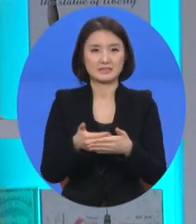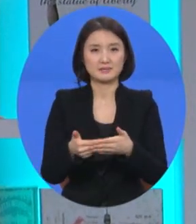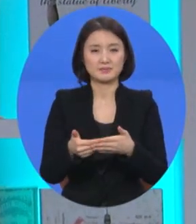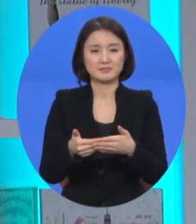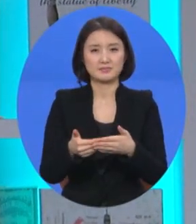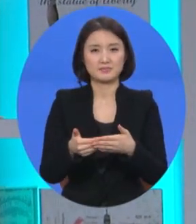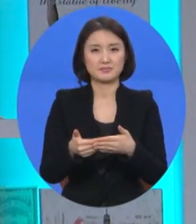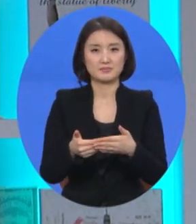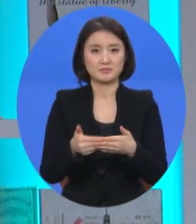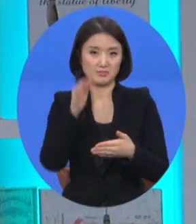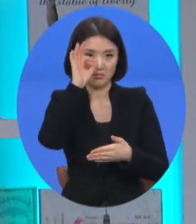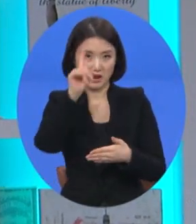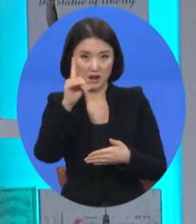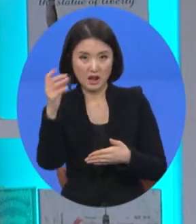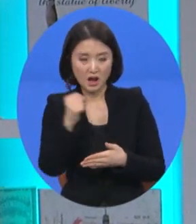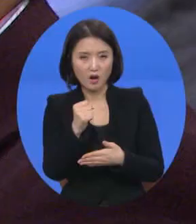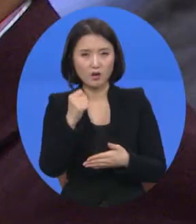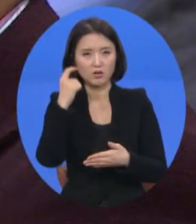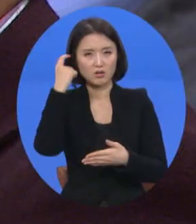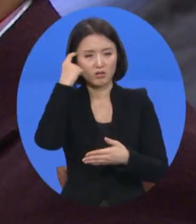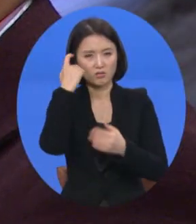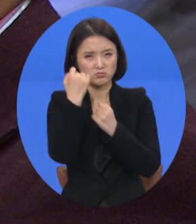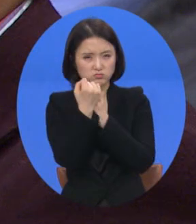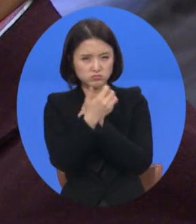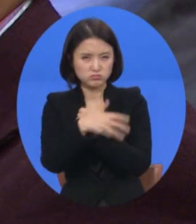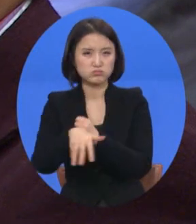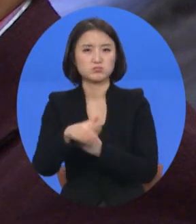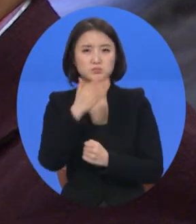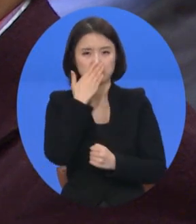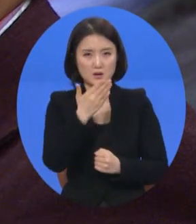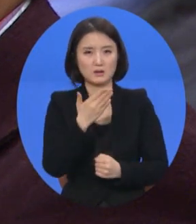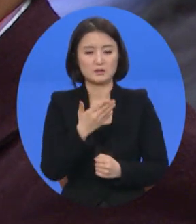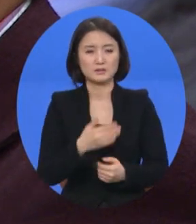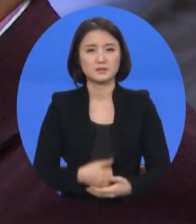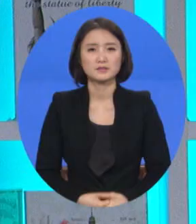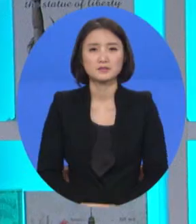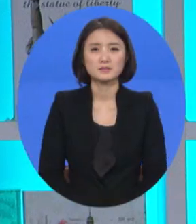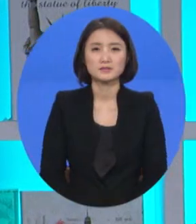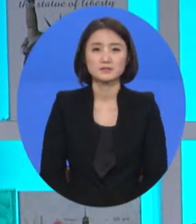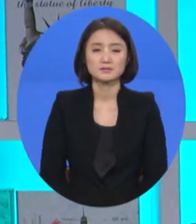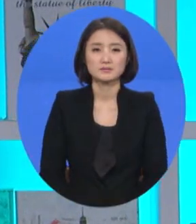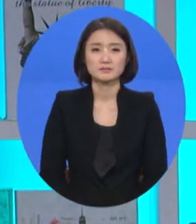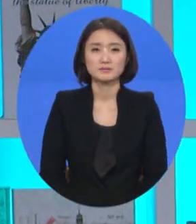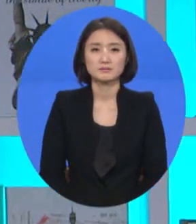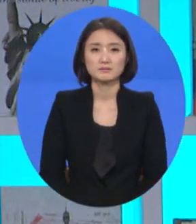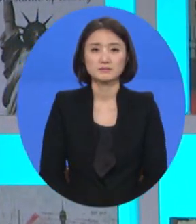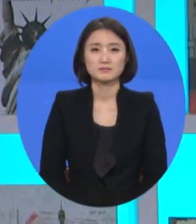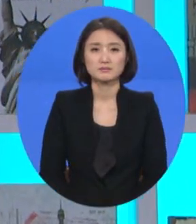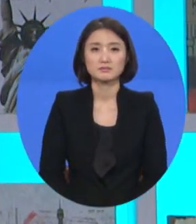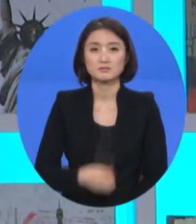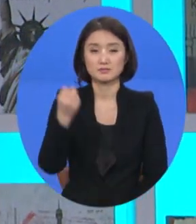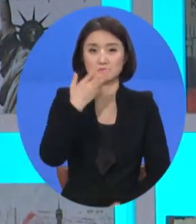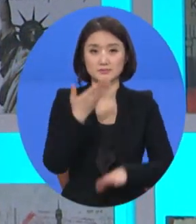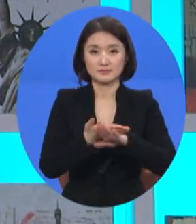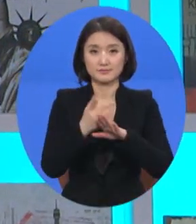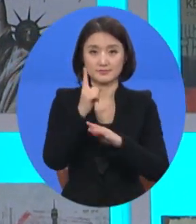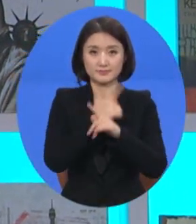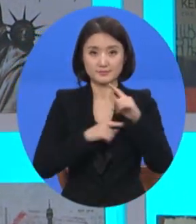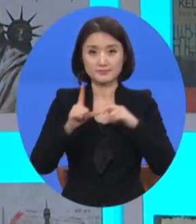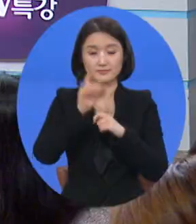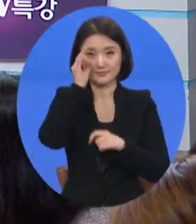음료 격이라고 할 수가 있겠죠 이제 원숭이 까지 봤으니 또 다른 짐승 하나를 더 보도록